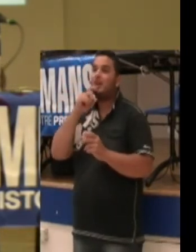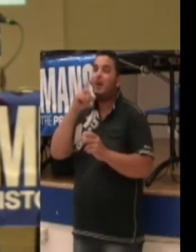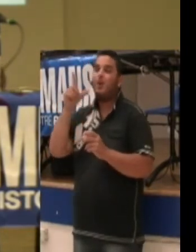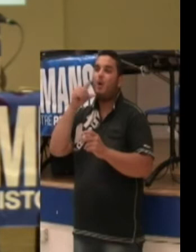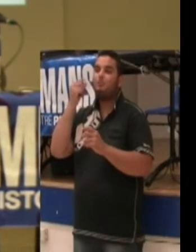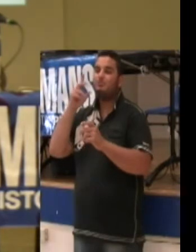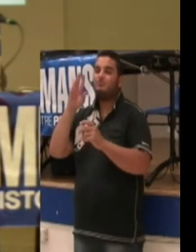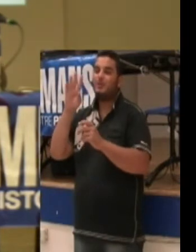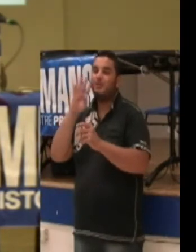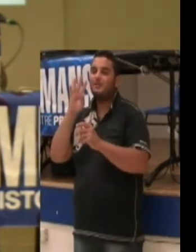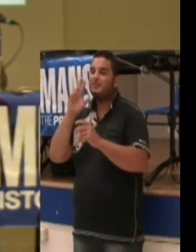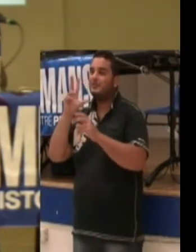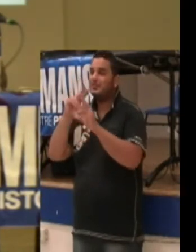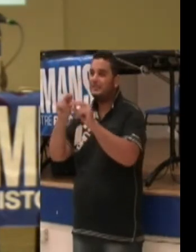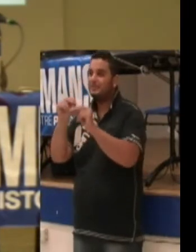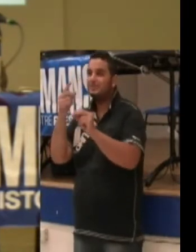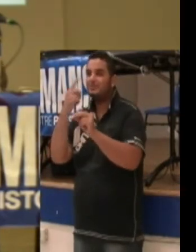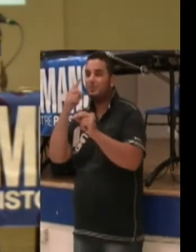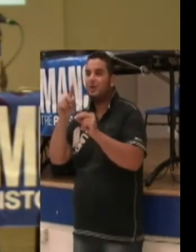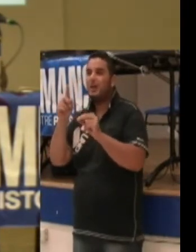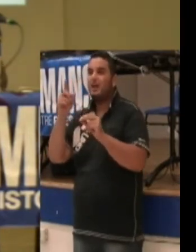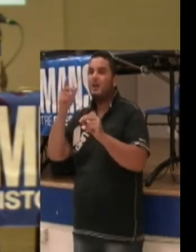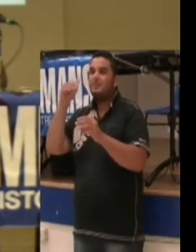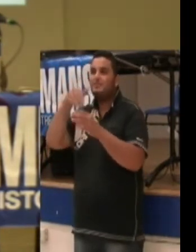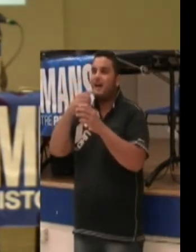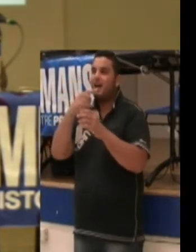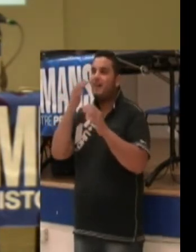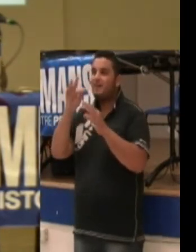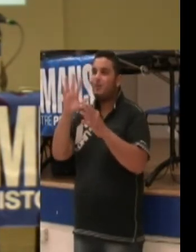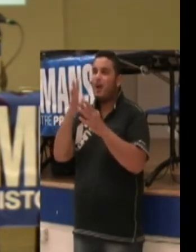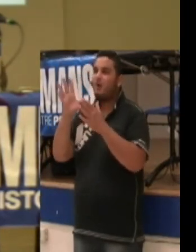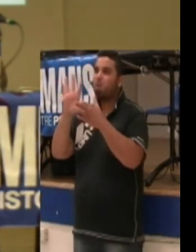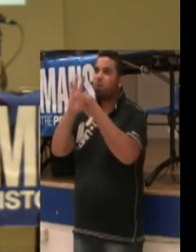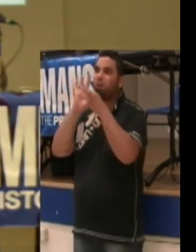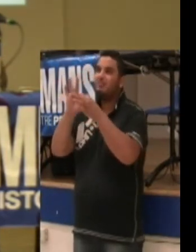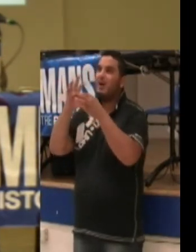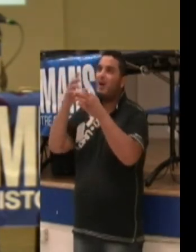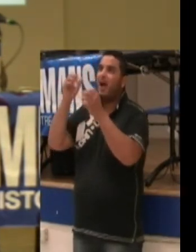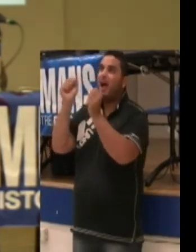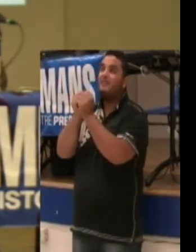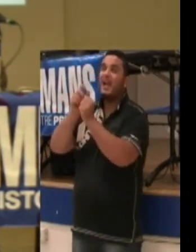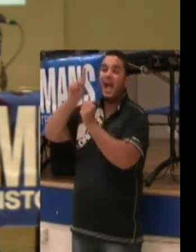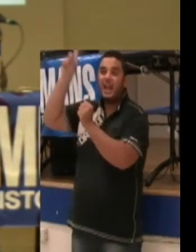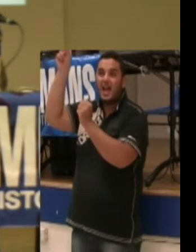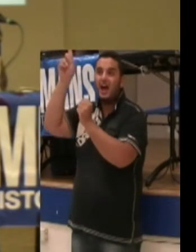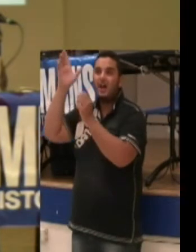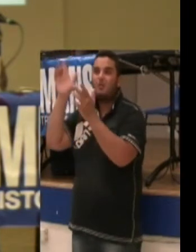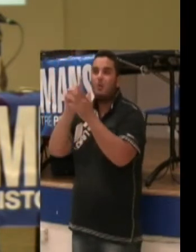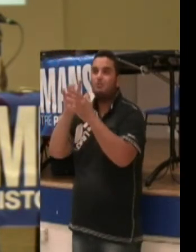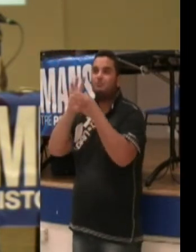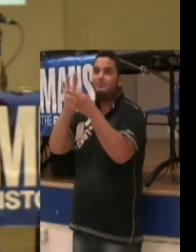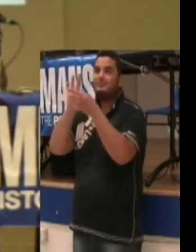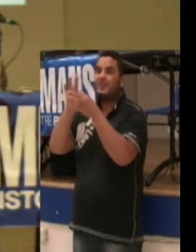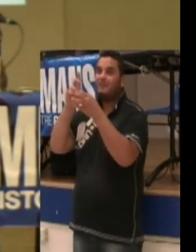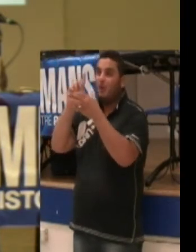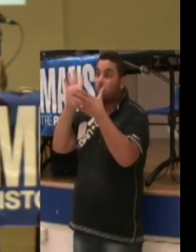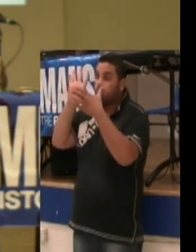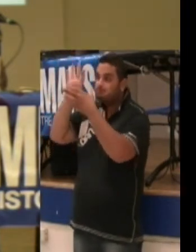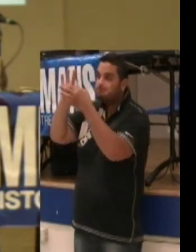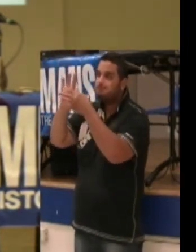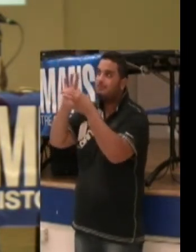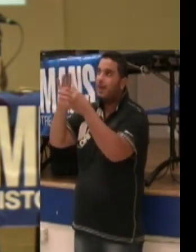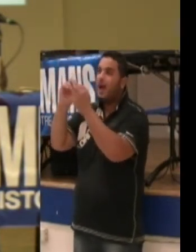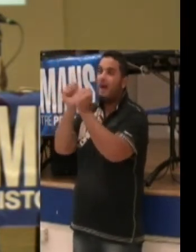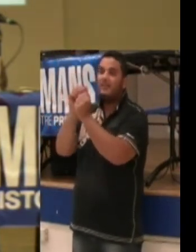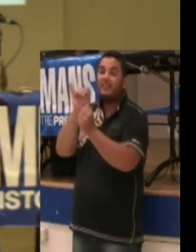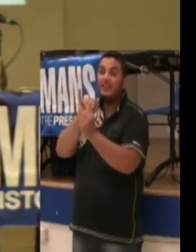qu'il a rédigé, qui parle justement du cheminement en Dieu. Et cette relation, c'est-à-dire que quand on chemine aussi avec Dieu. Et